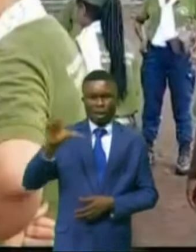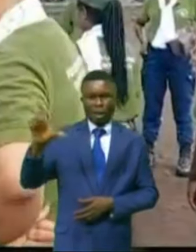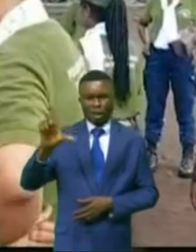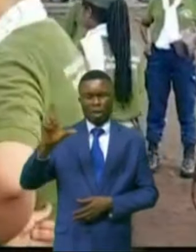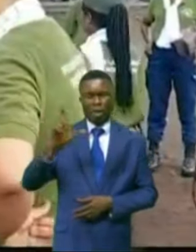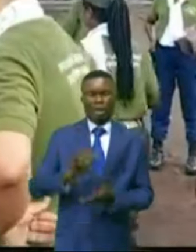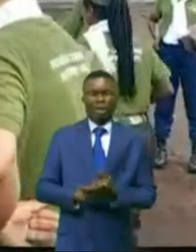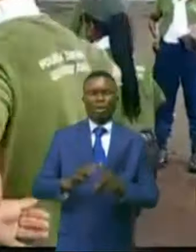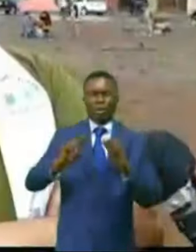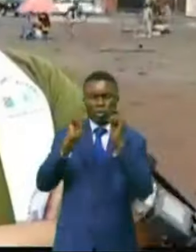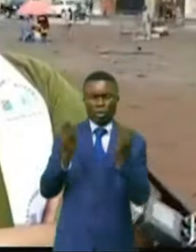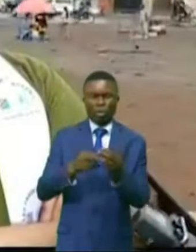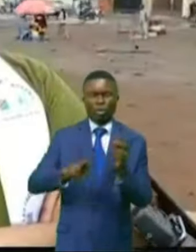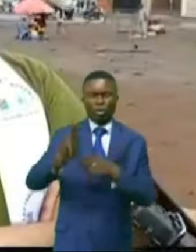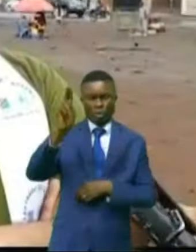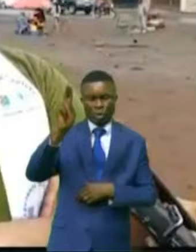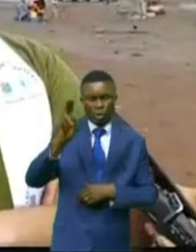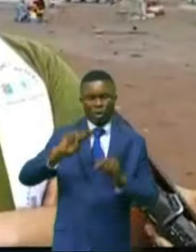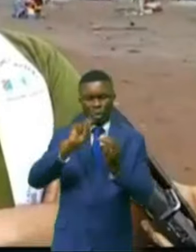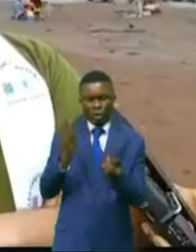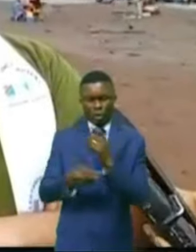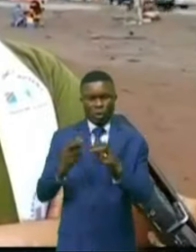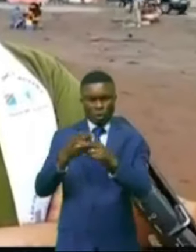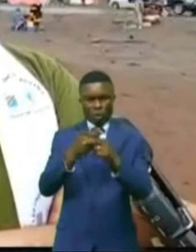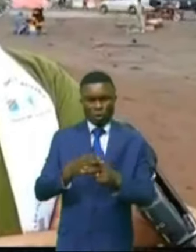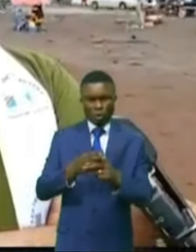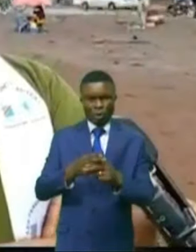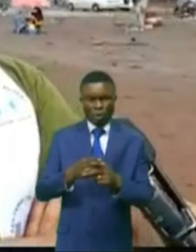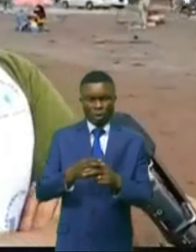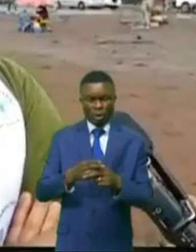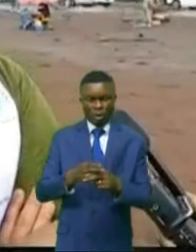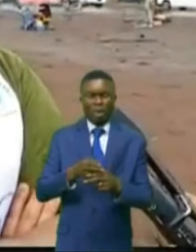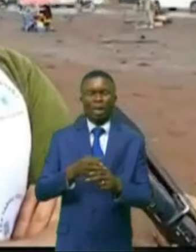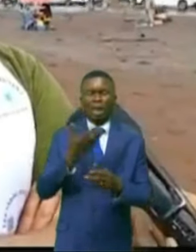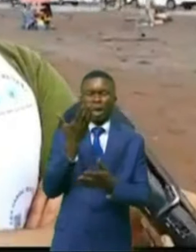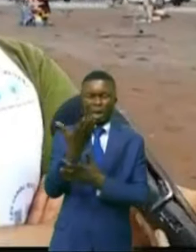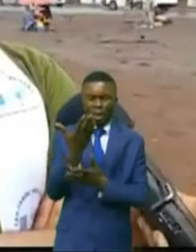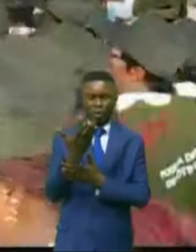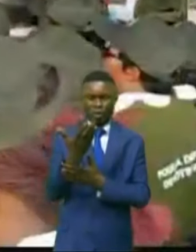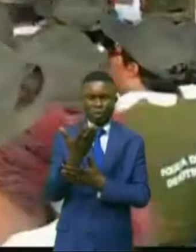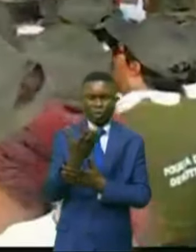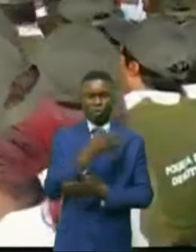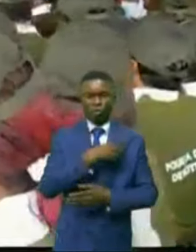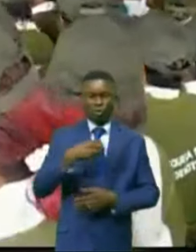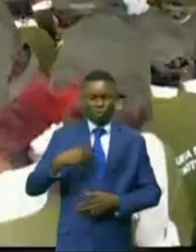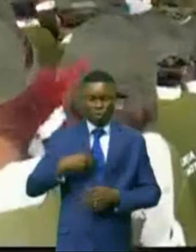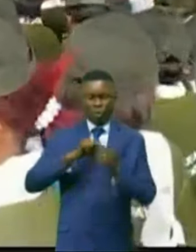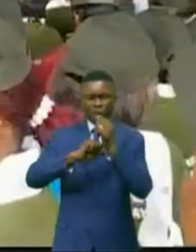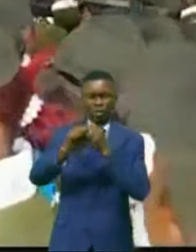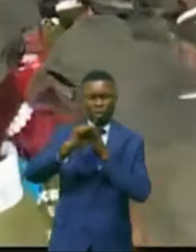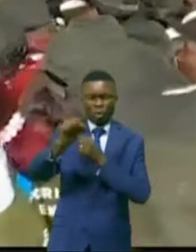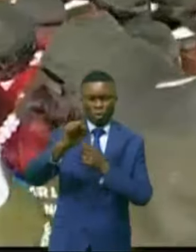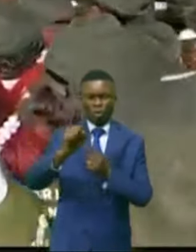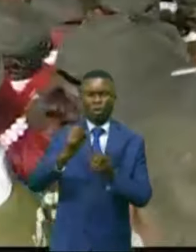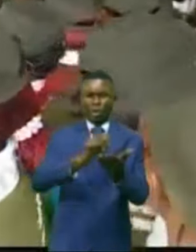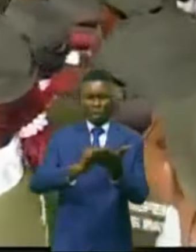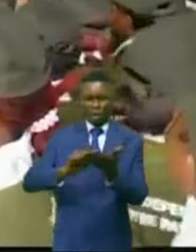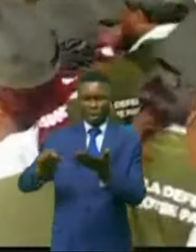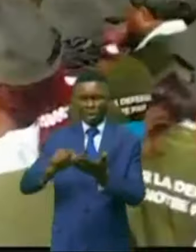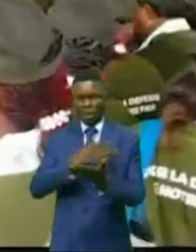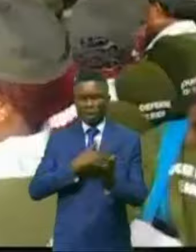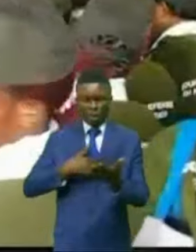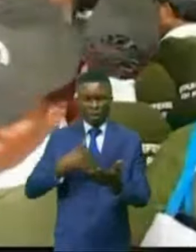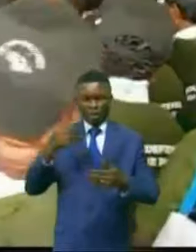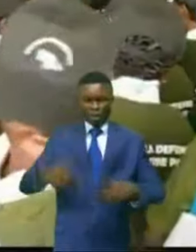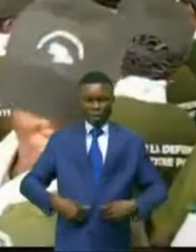division réforme du secteur de la sécurité, a émis le vœu de voir cette campagne de recrutement de jeunes filles de 18